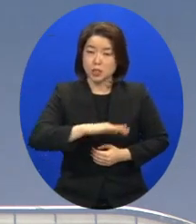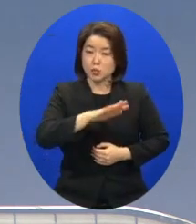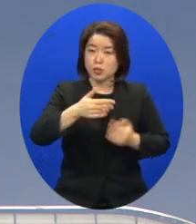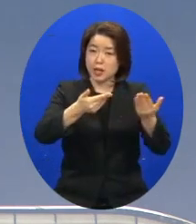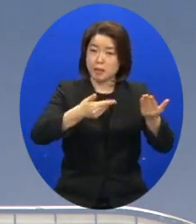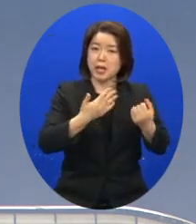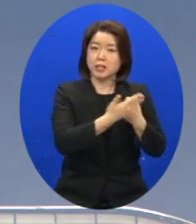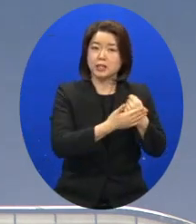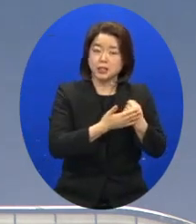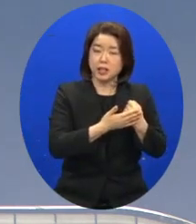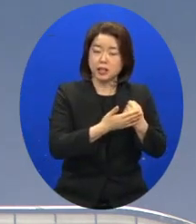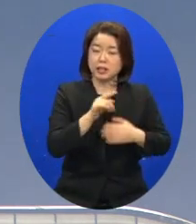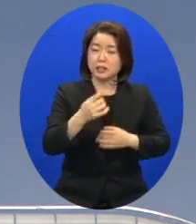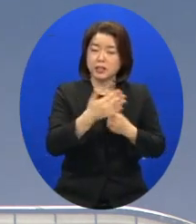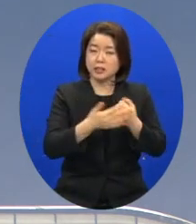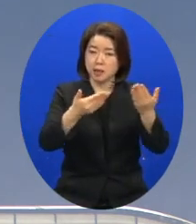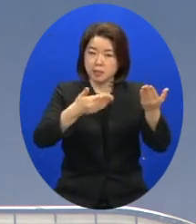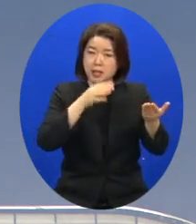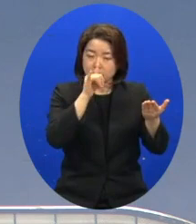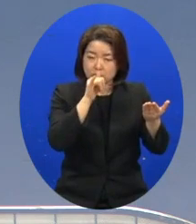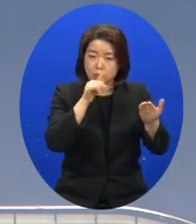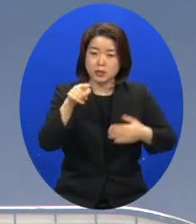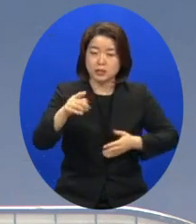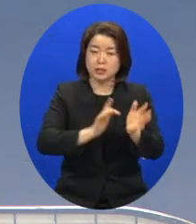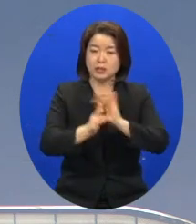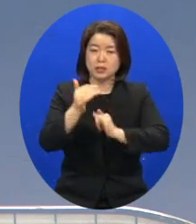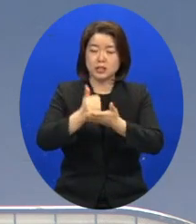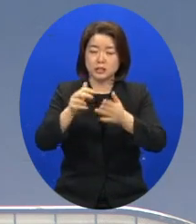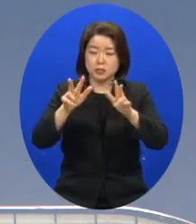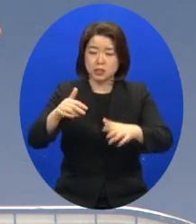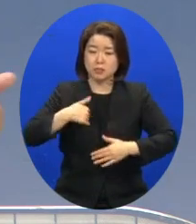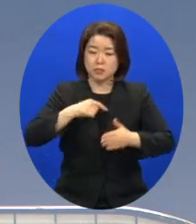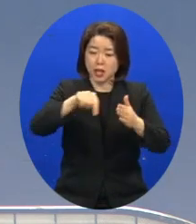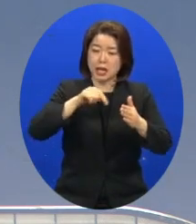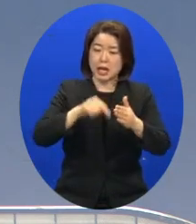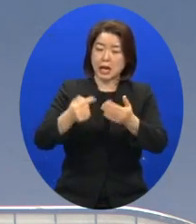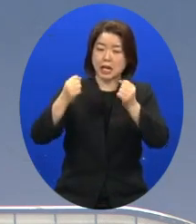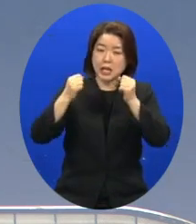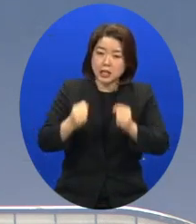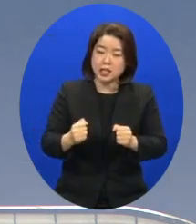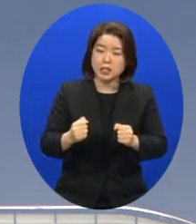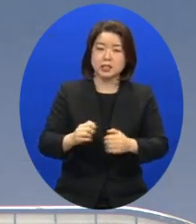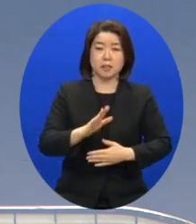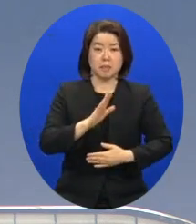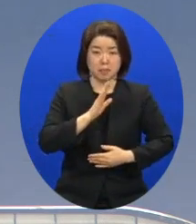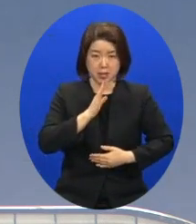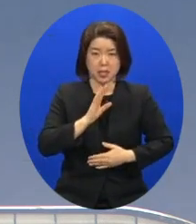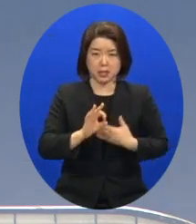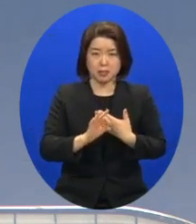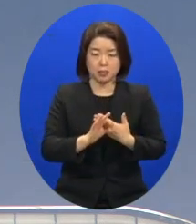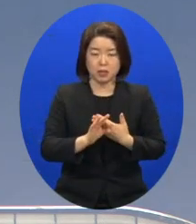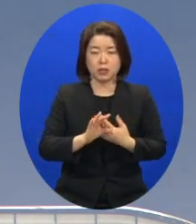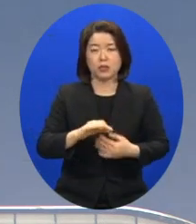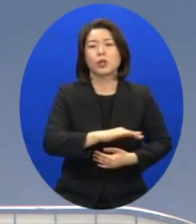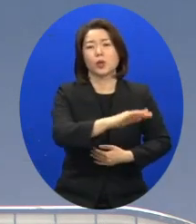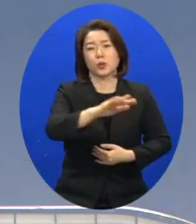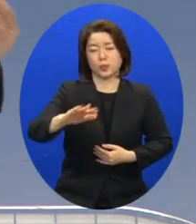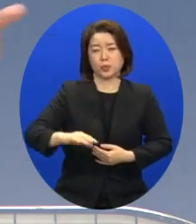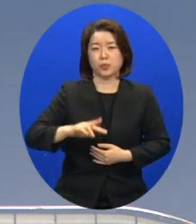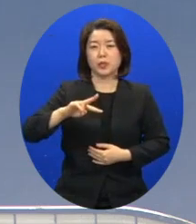그런 은혜를 받았고 그 예수님이 지금 내 안에 거하시는 게 그게 사실이라면 우리도